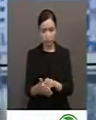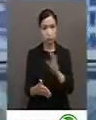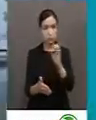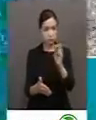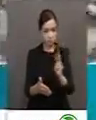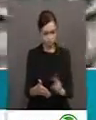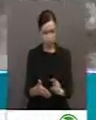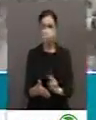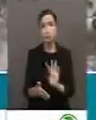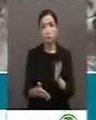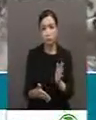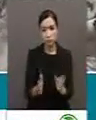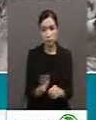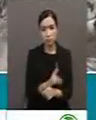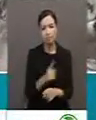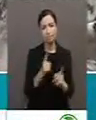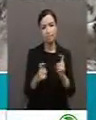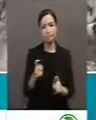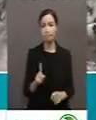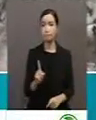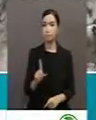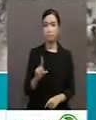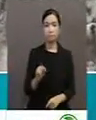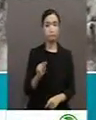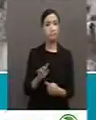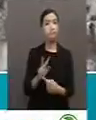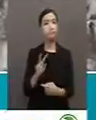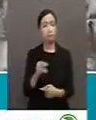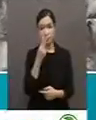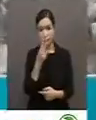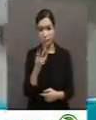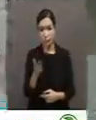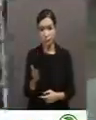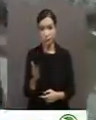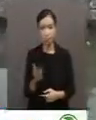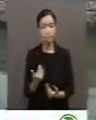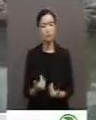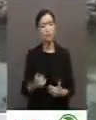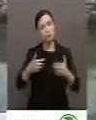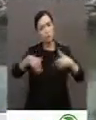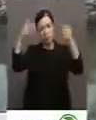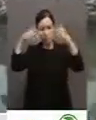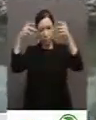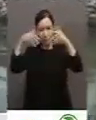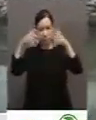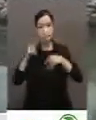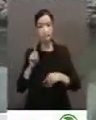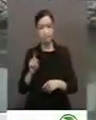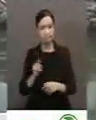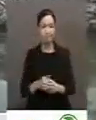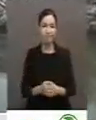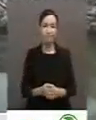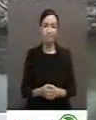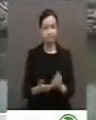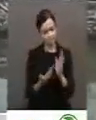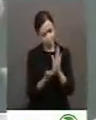อกน้ำตายไปมากถึง20ตันทีเดียวไปดูเรื่องที่เกิดขึ้นกันหน่อยนะคะเพราะว่าช่วงนี้ฝนตกในหลายพื้นที่โดยเฉพาะในภาคตะ